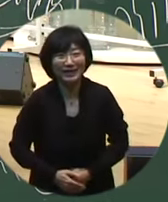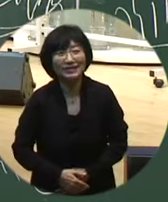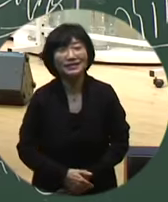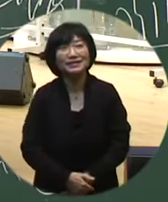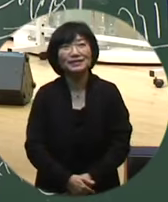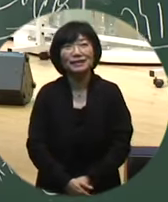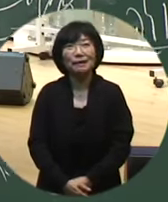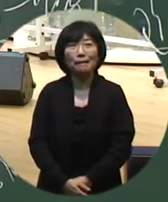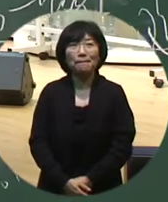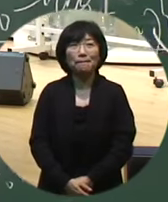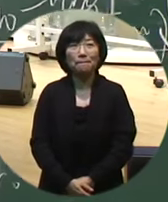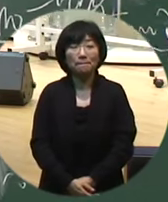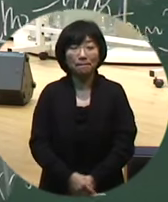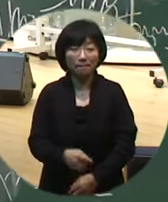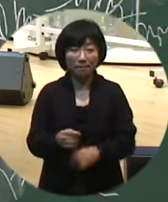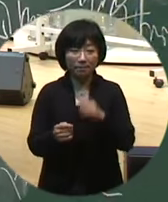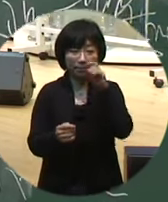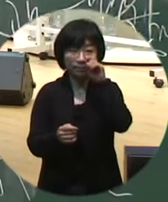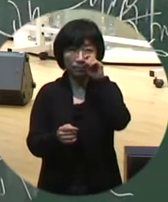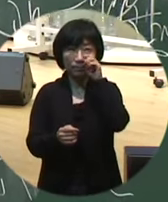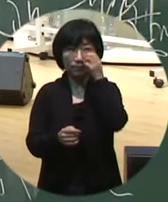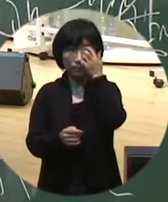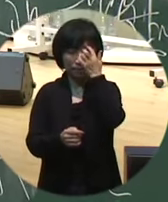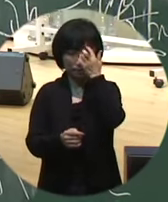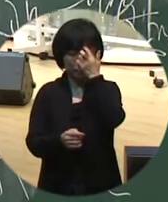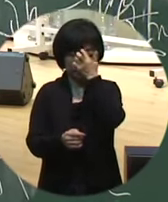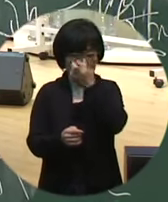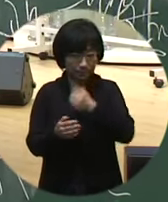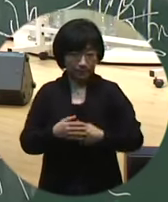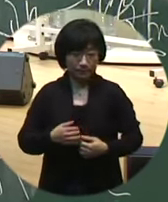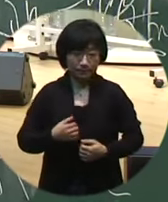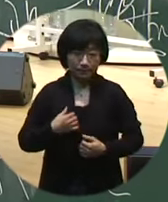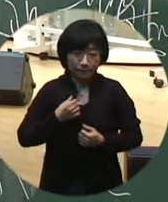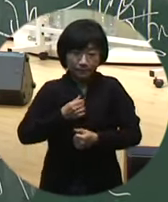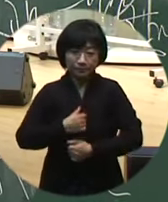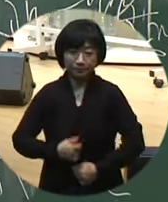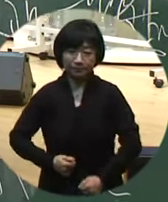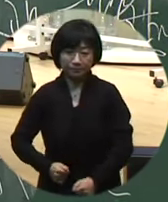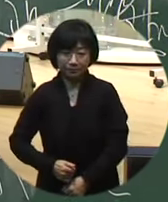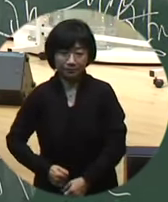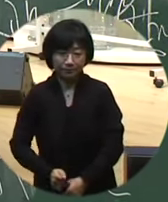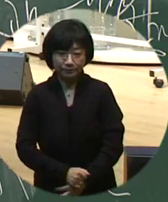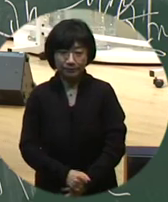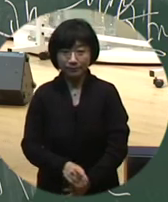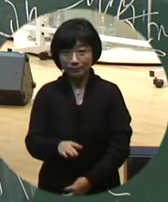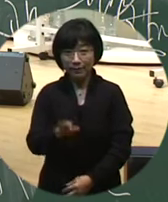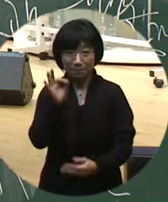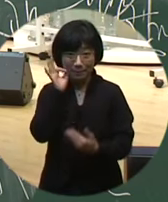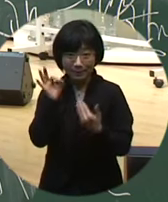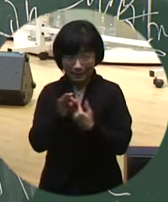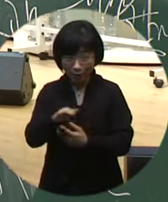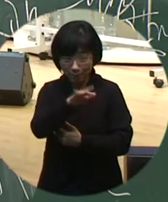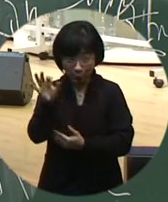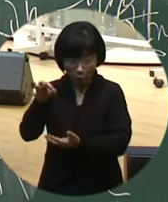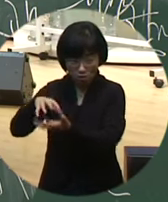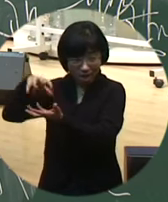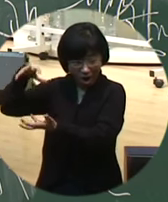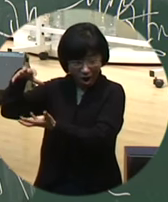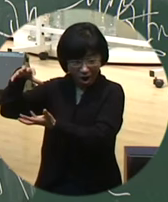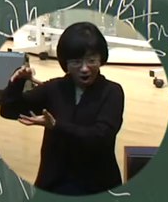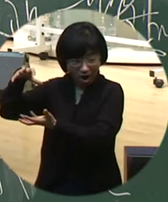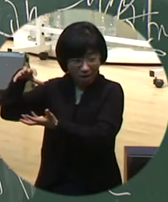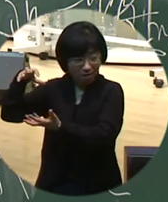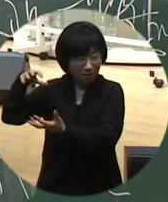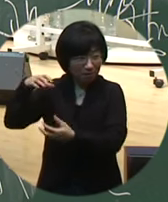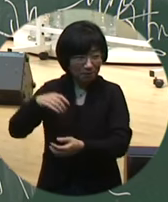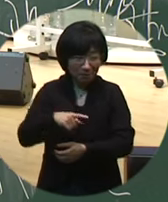formula. 맡겨놨다가 다시 받을 수 있는 사람한테 맡기겠어요? 아니면 못 받을 사람한테 맡기겠어요? Do you think that God will entrust something to